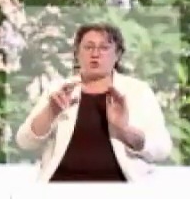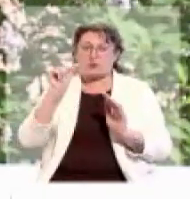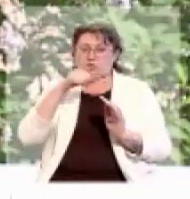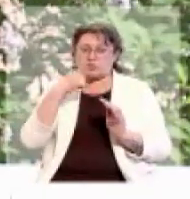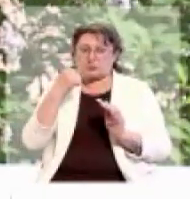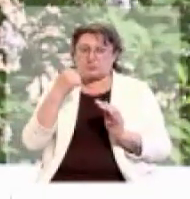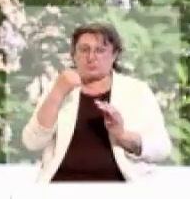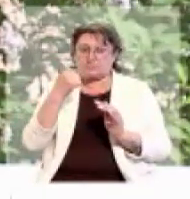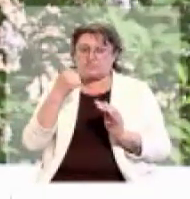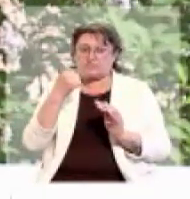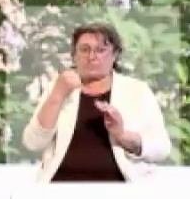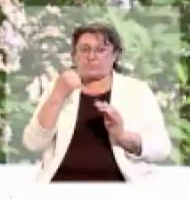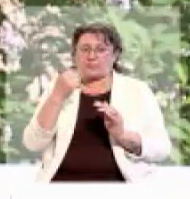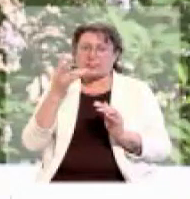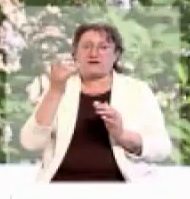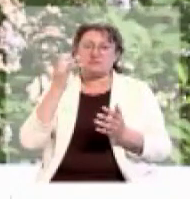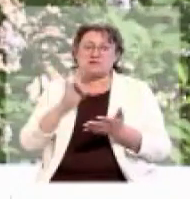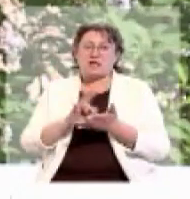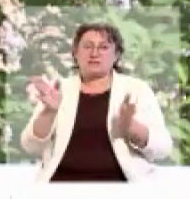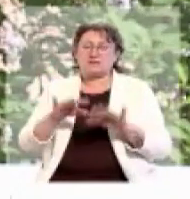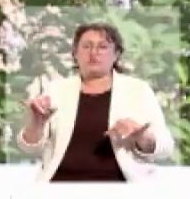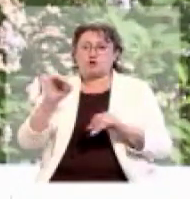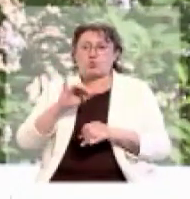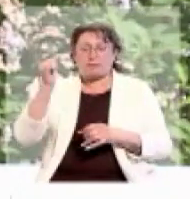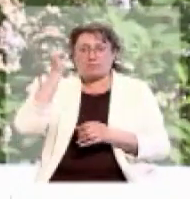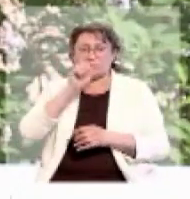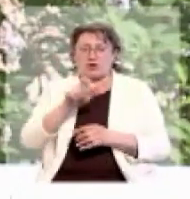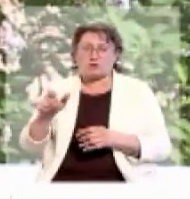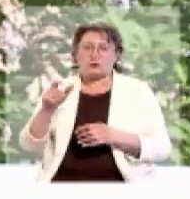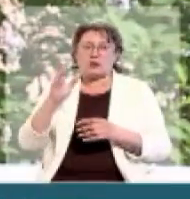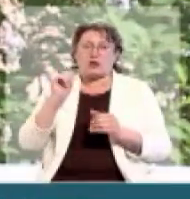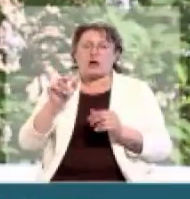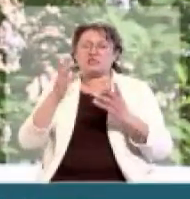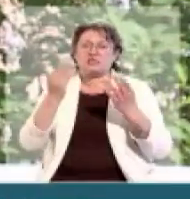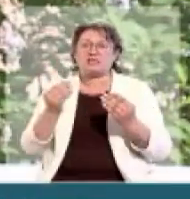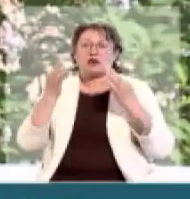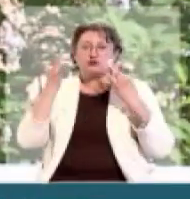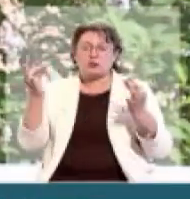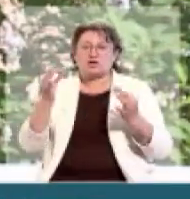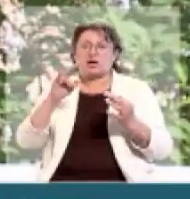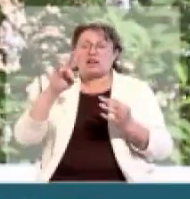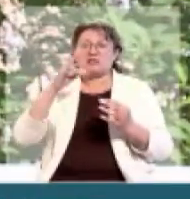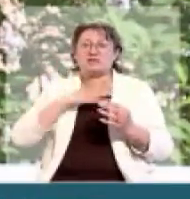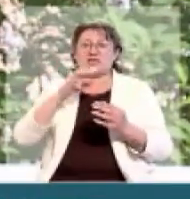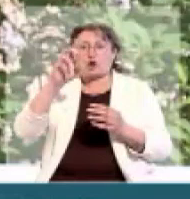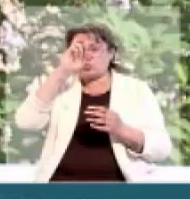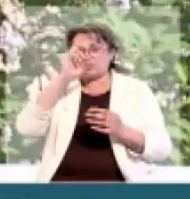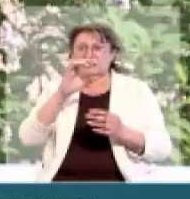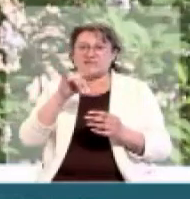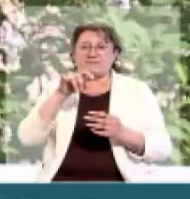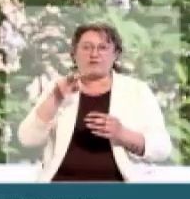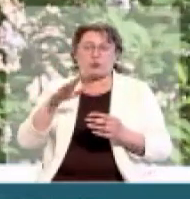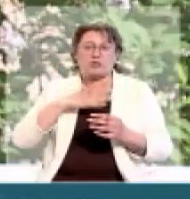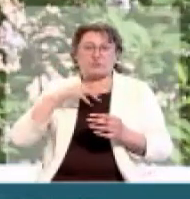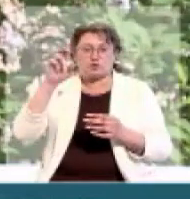1992 года навсегда останется в истории памяти народа как день рождения государственной символики нашего государства.